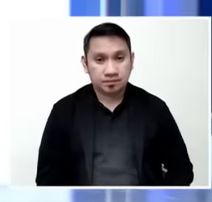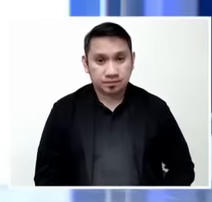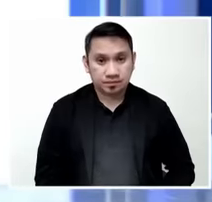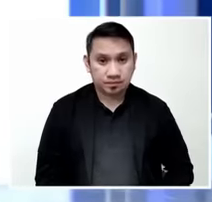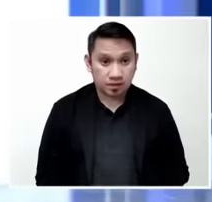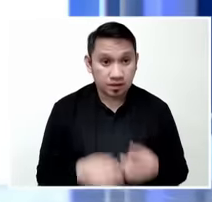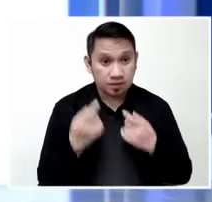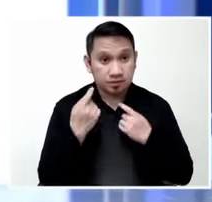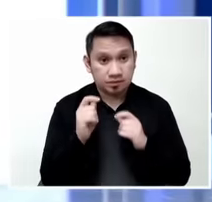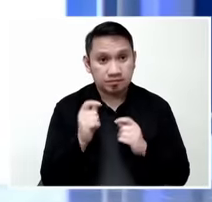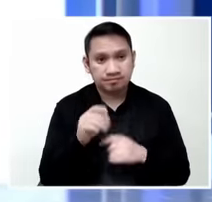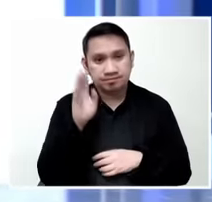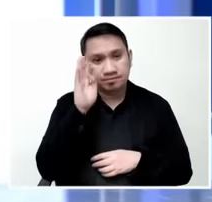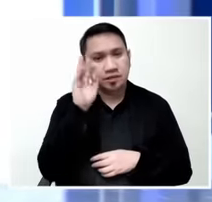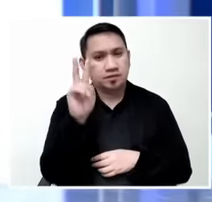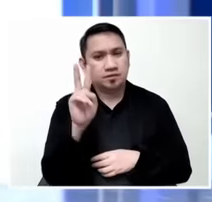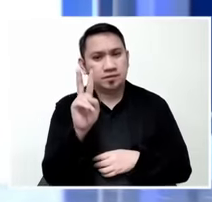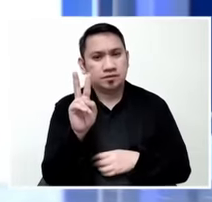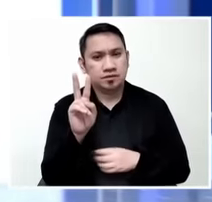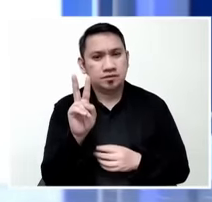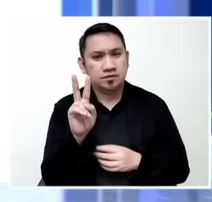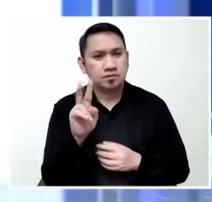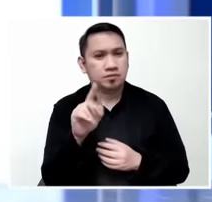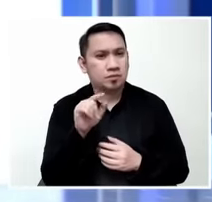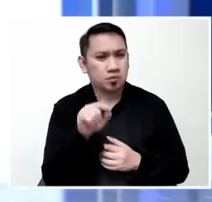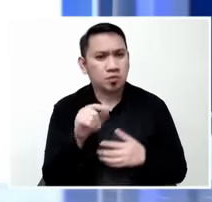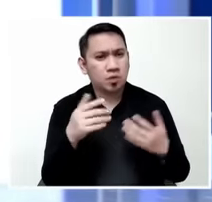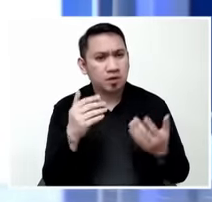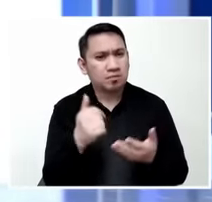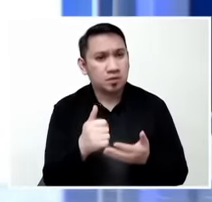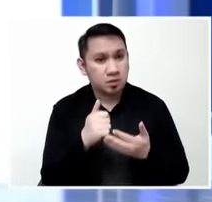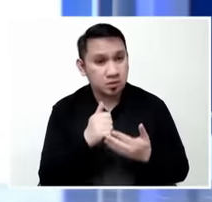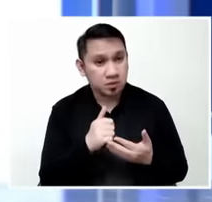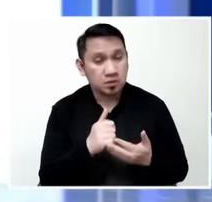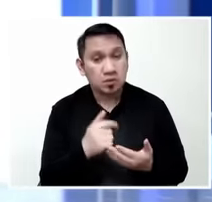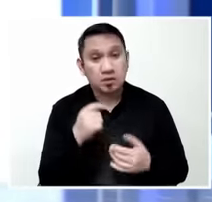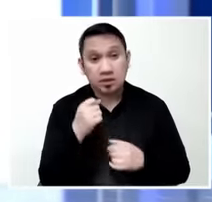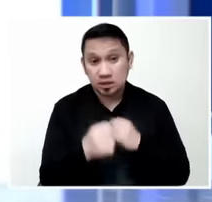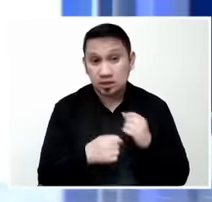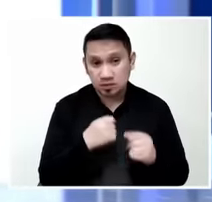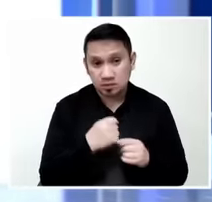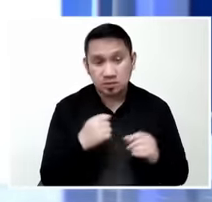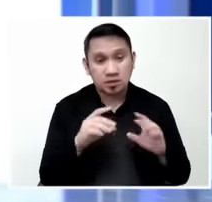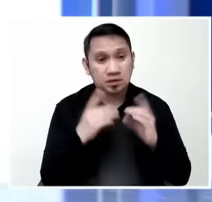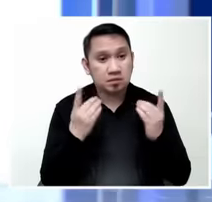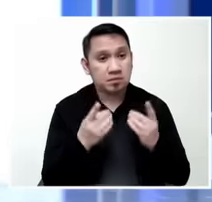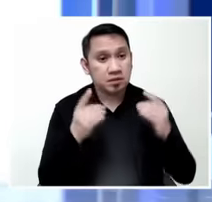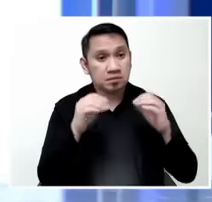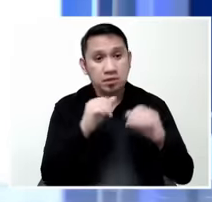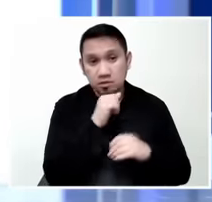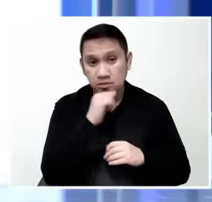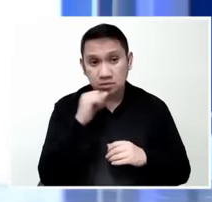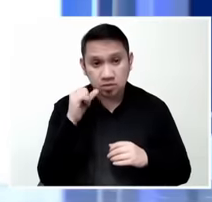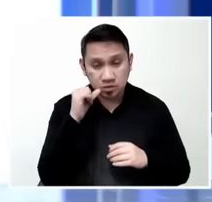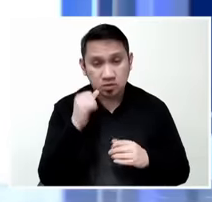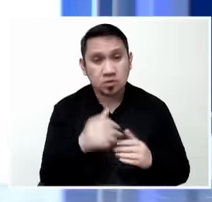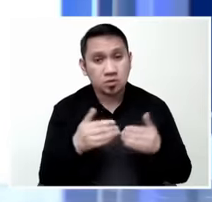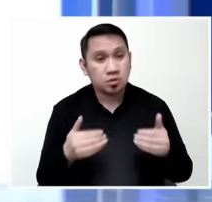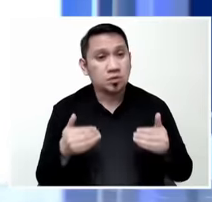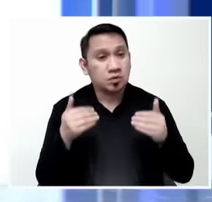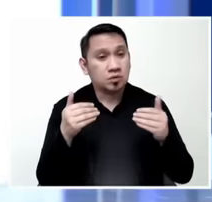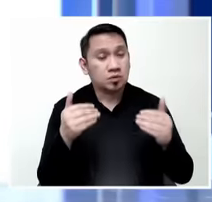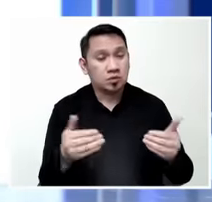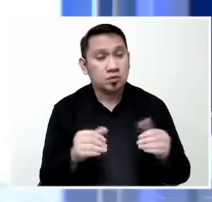Tiwala si Pangulong Ferdinand Marcos Jr. na makatutulong ang taunang pondo ng Department of Agriculture para maisulong ang patuloy